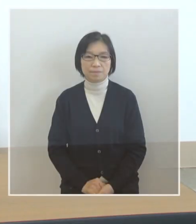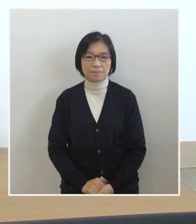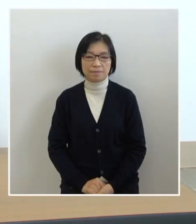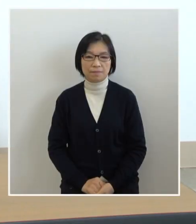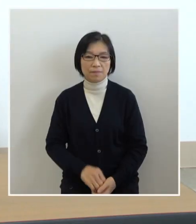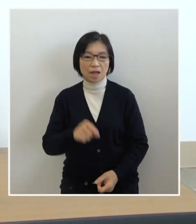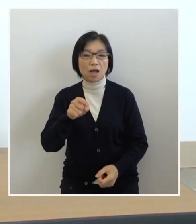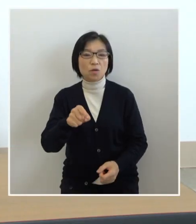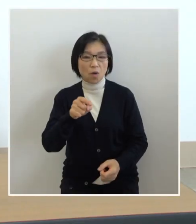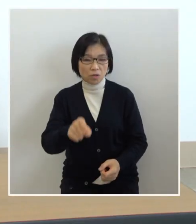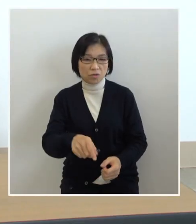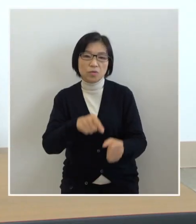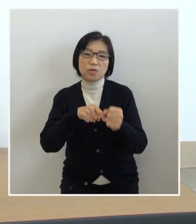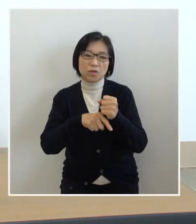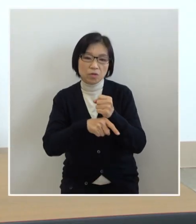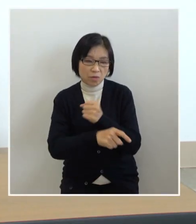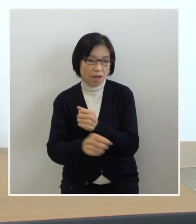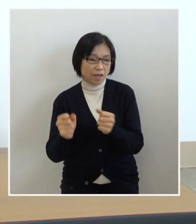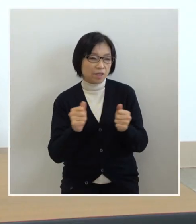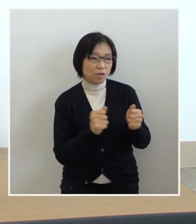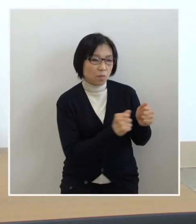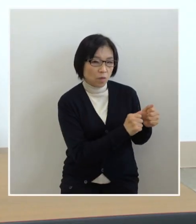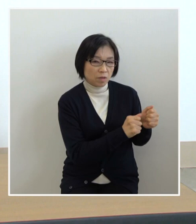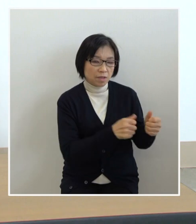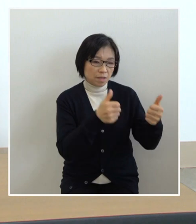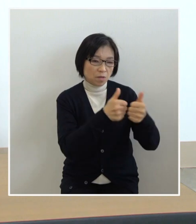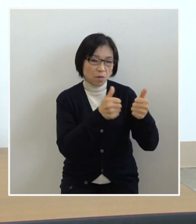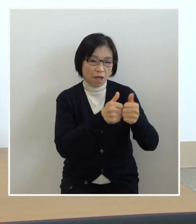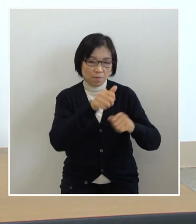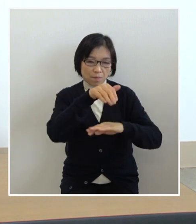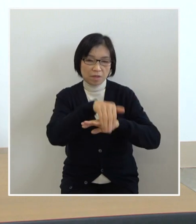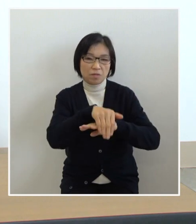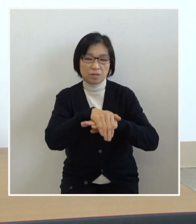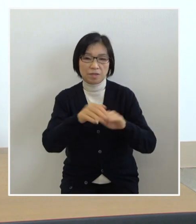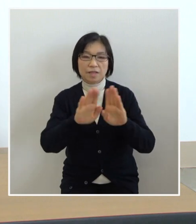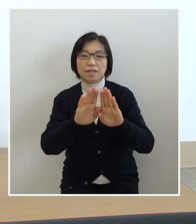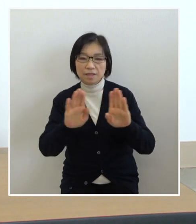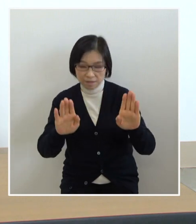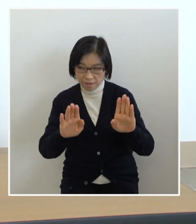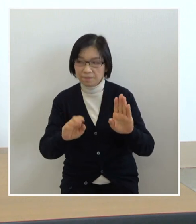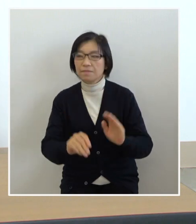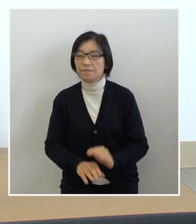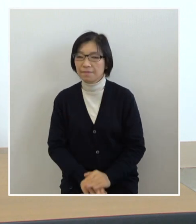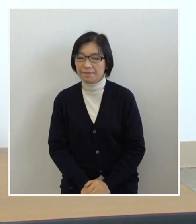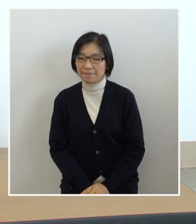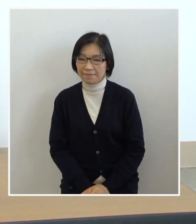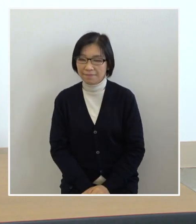そこで引きこもり相談窓口が開設されたんですね。 はい。